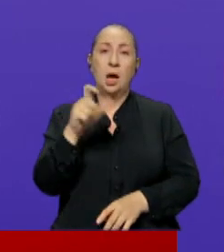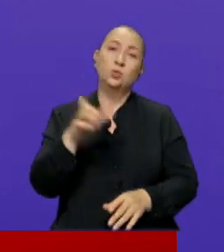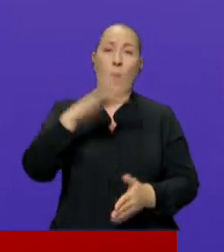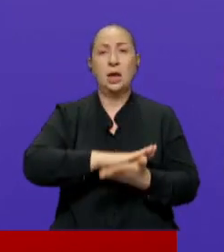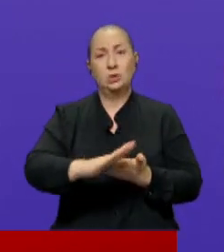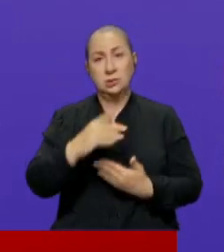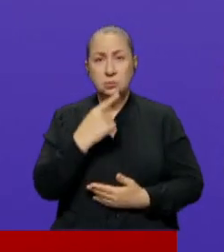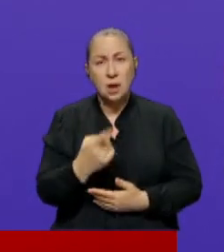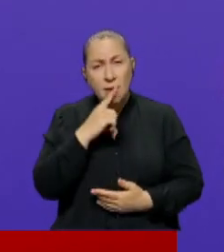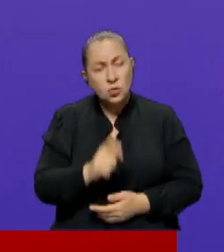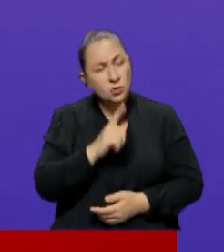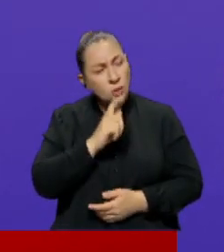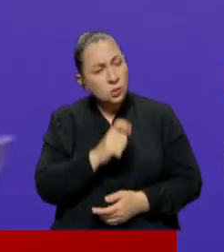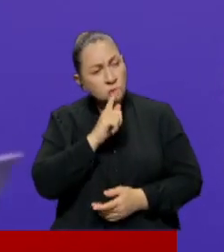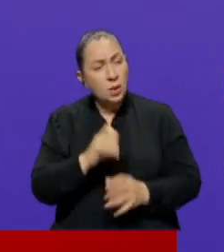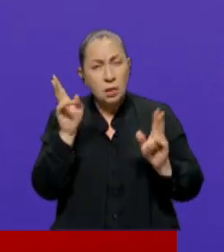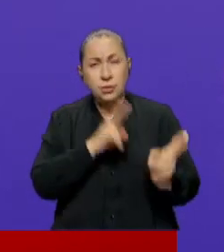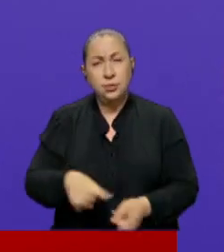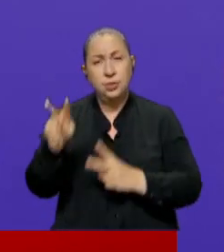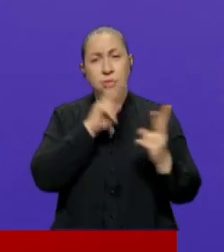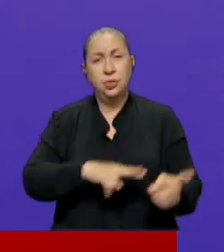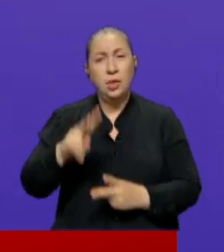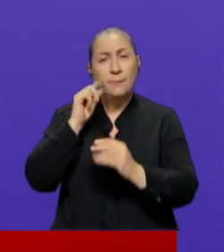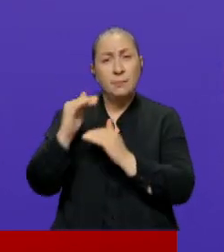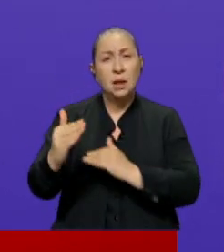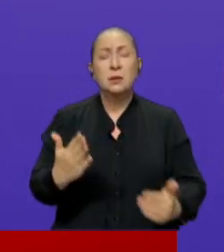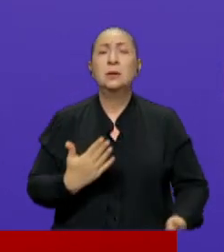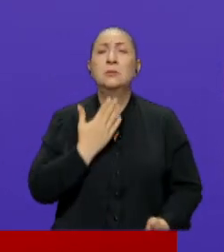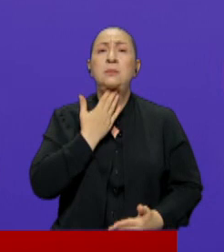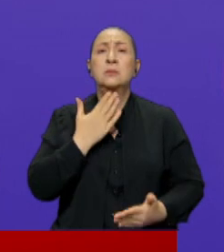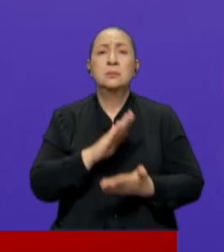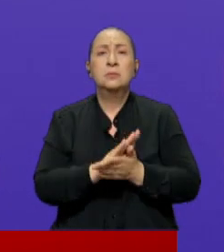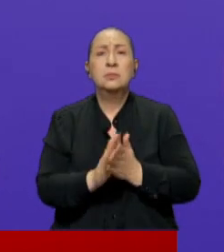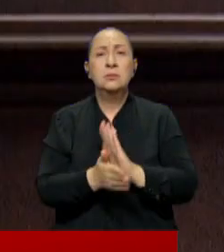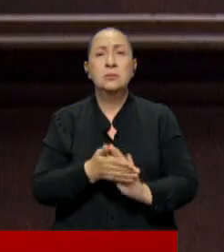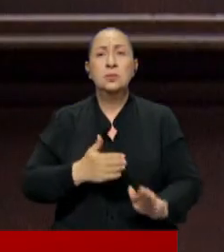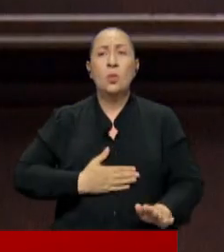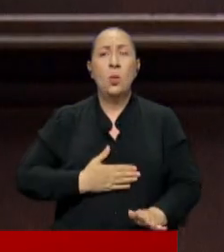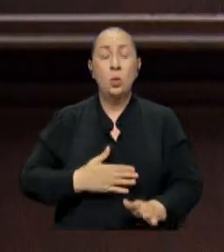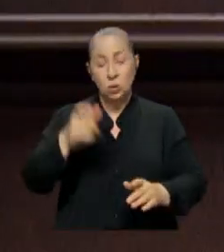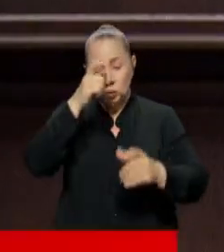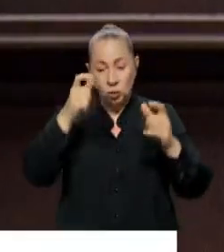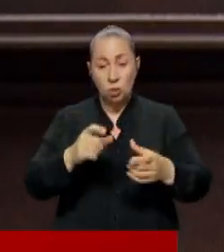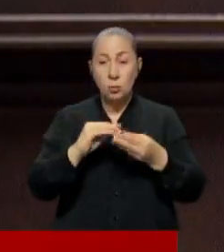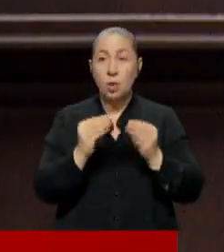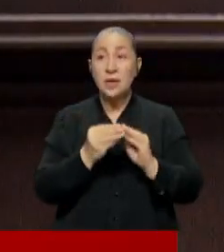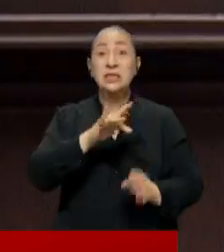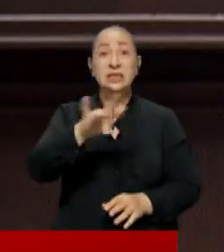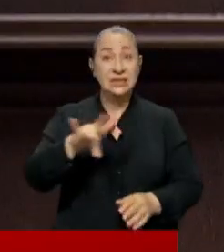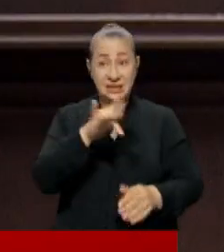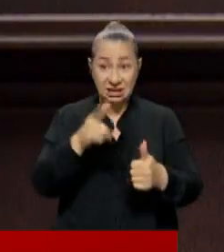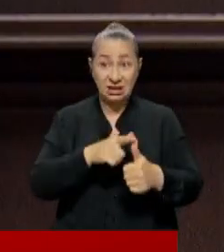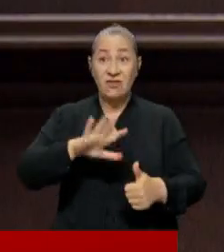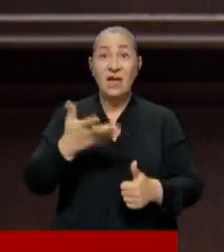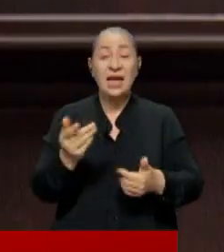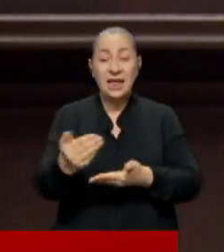gene düzelecek vaadini tekrar ediyorlar. Millet de artık buna karnı doydu. Ülkemizdeki sorun işsizlik